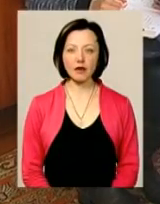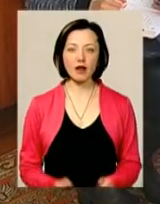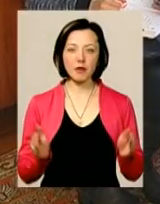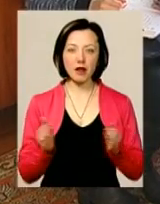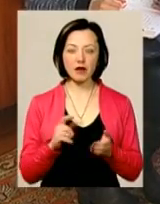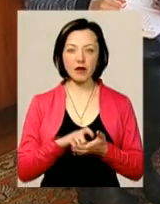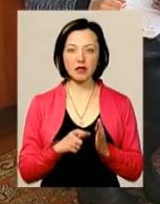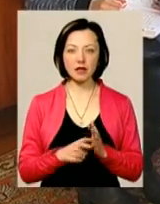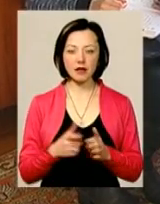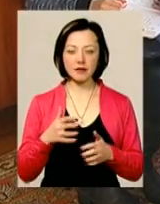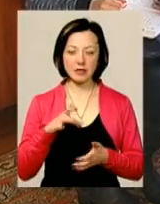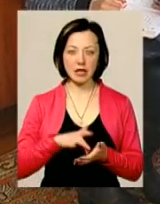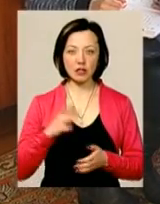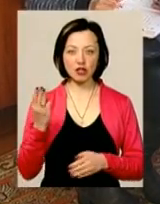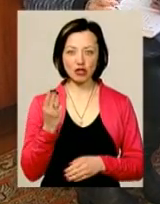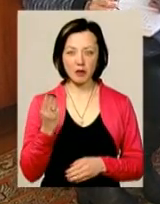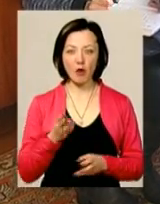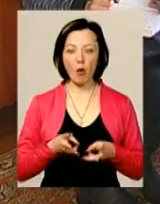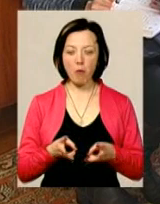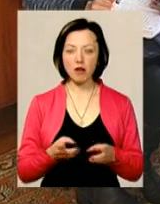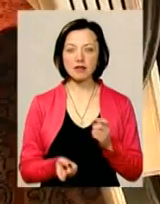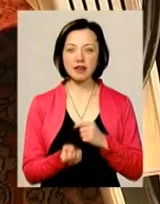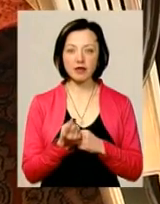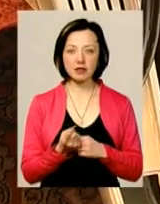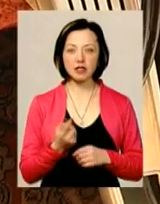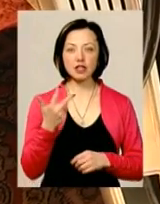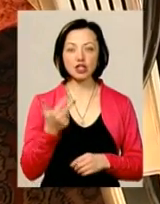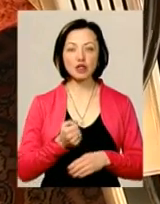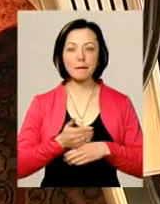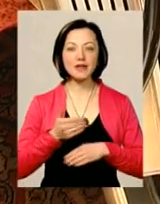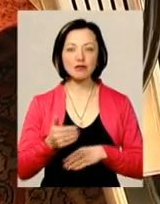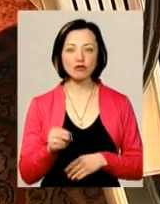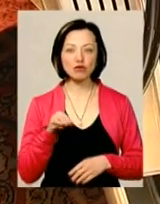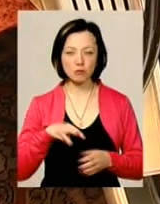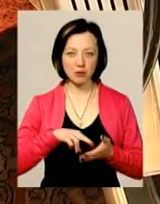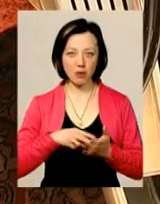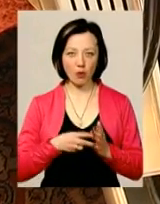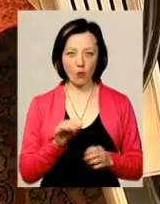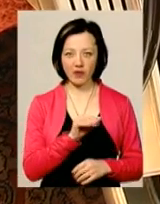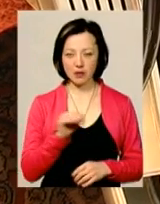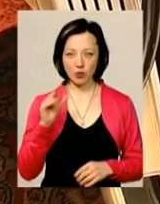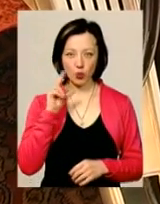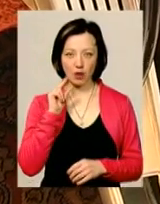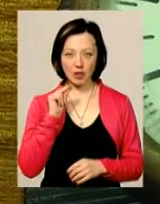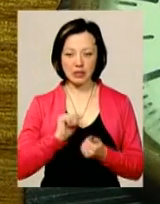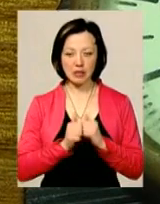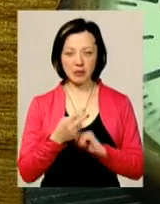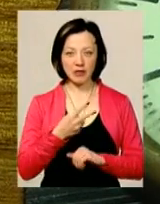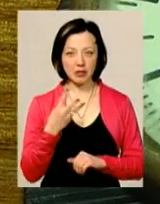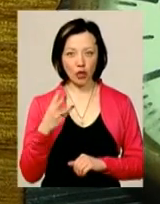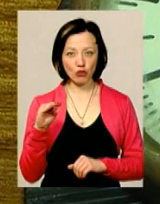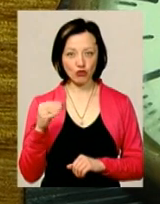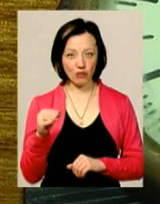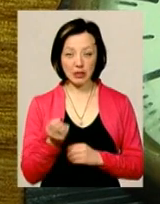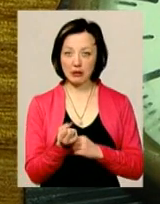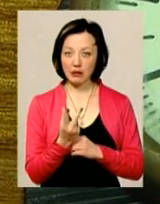Малогабаритна квартира у середмісті Шепетівки. Опалення тут з'явилося на 3 тижні пізніше від запланованої офіційної дати. Замість 23